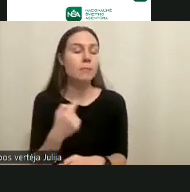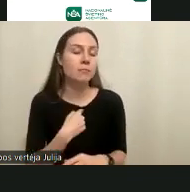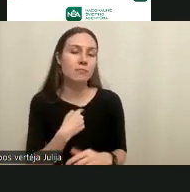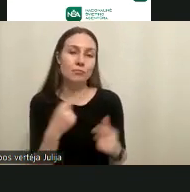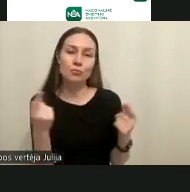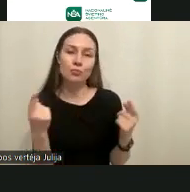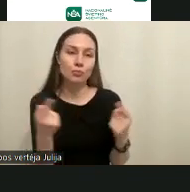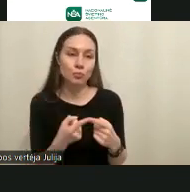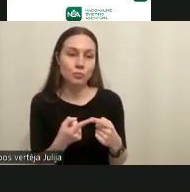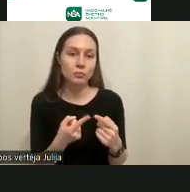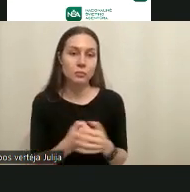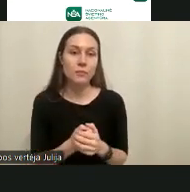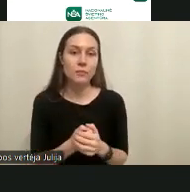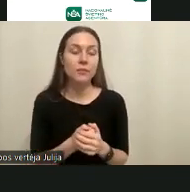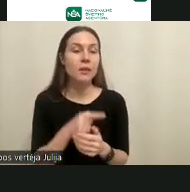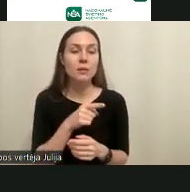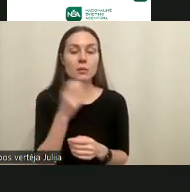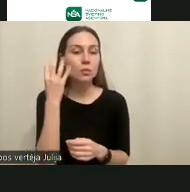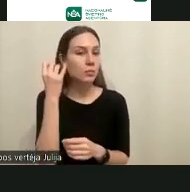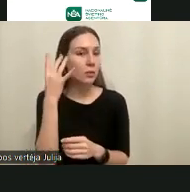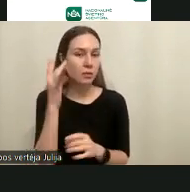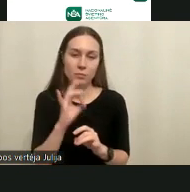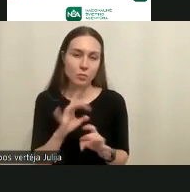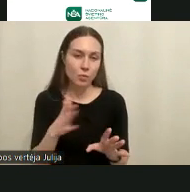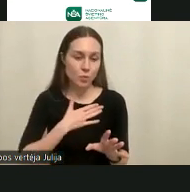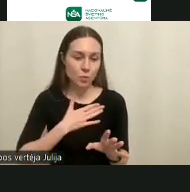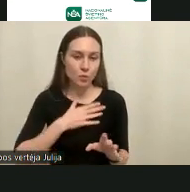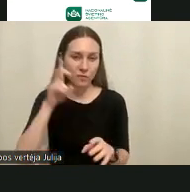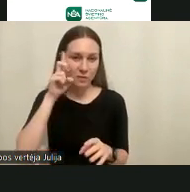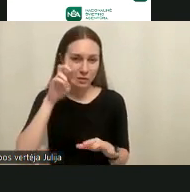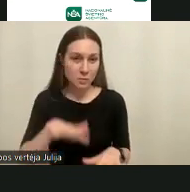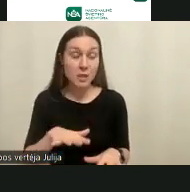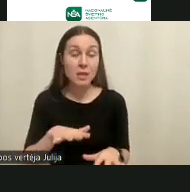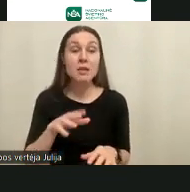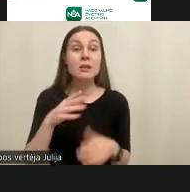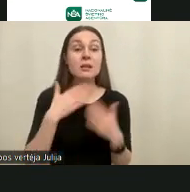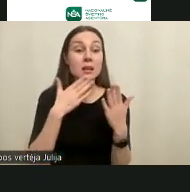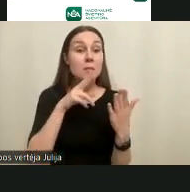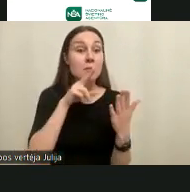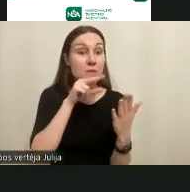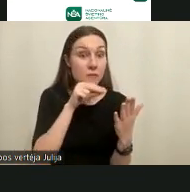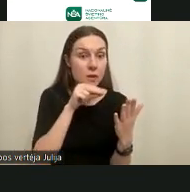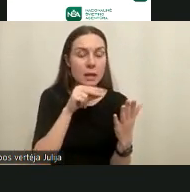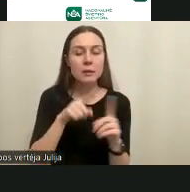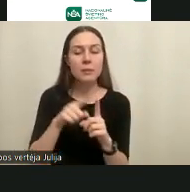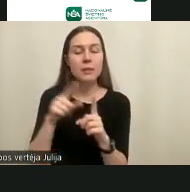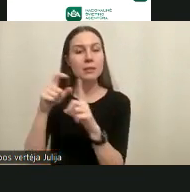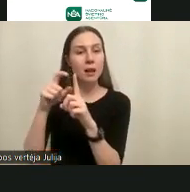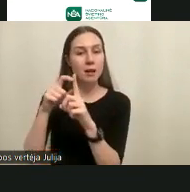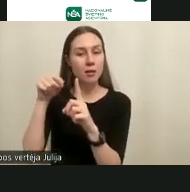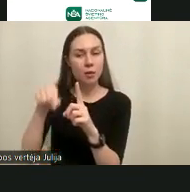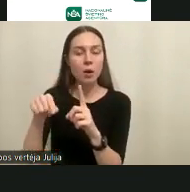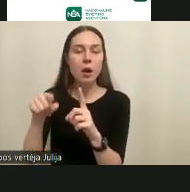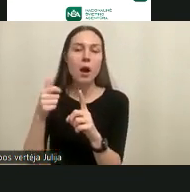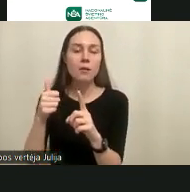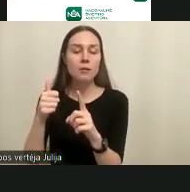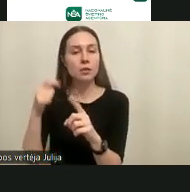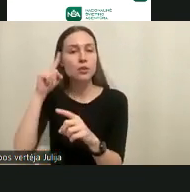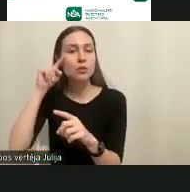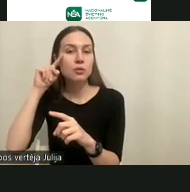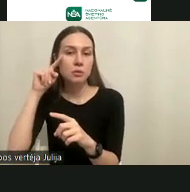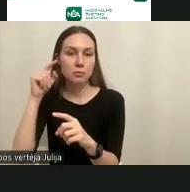Ir traktuojama skirtingai mūsų šalyje, taigi skaitimas garsiai dalykos ir tie, kad vaikai gautų žinias, yra